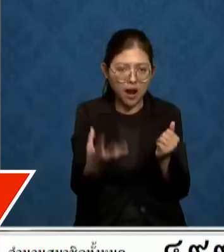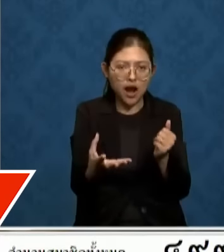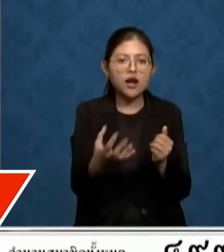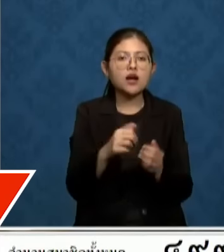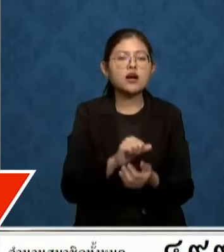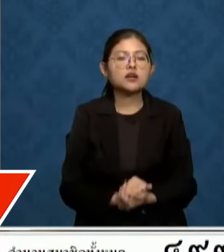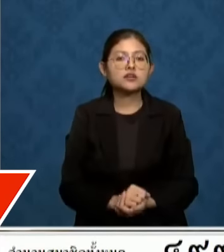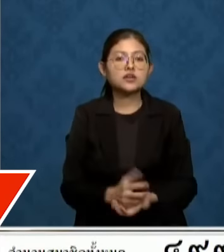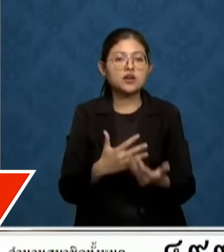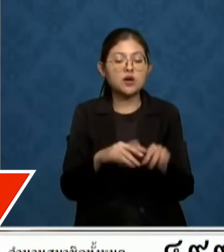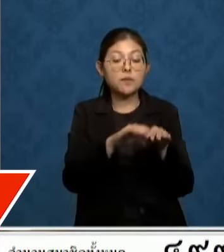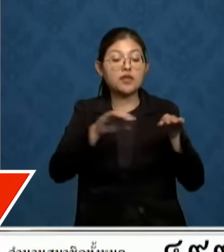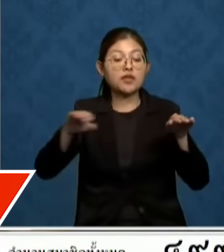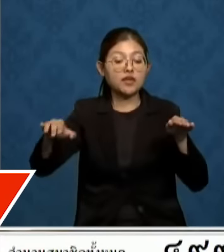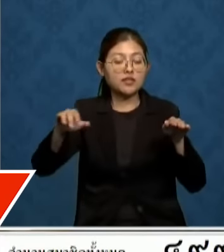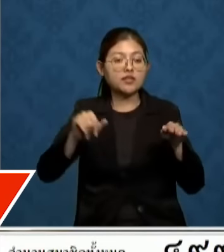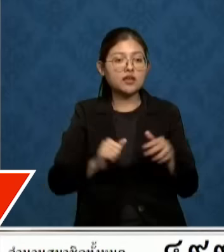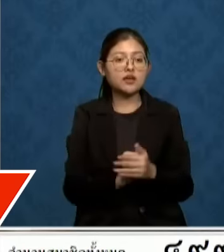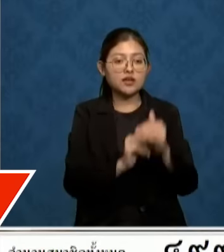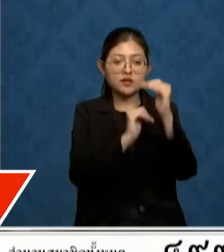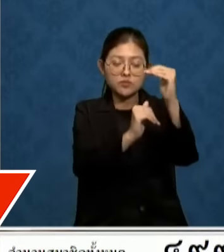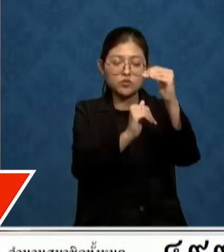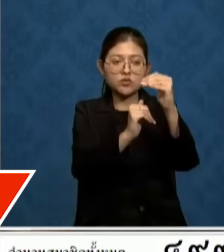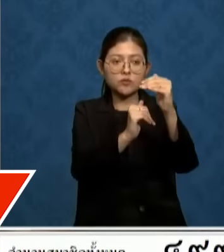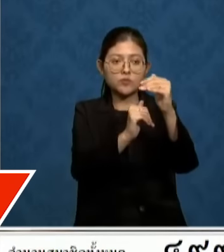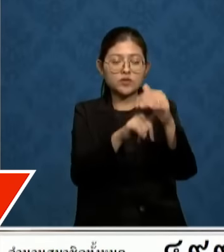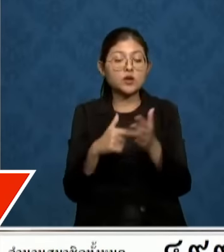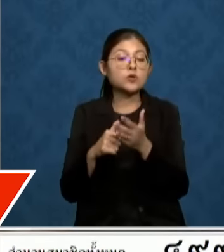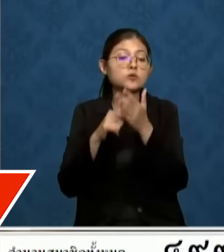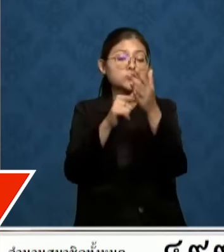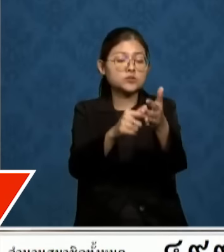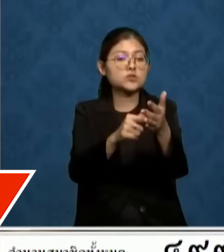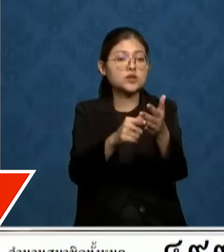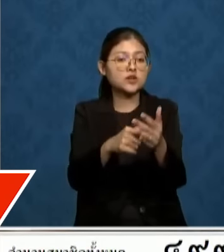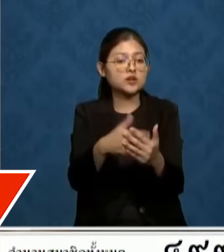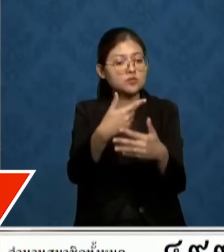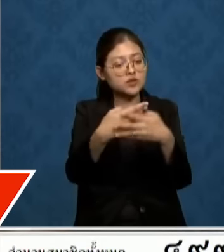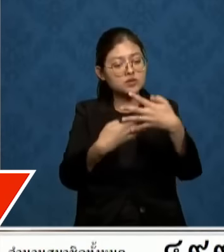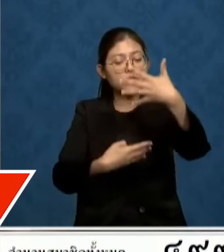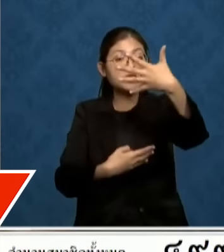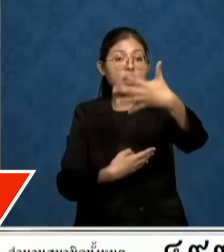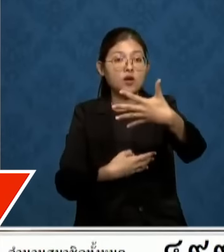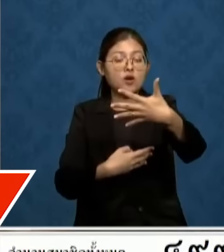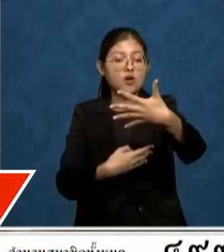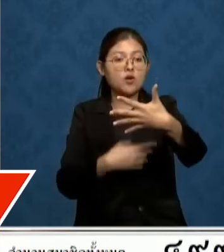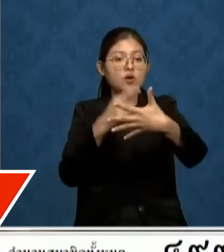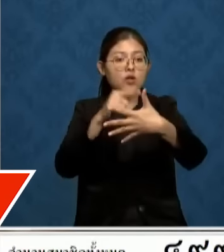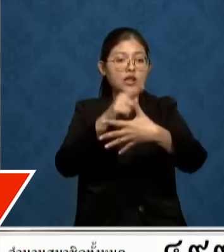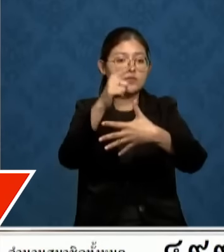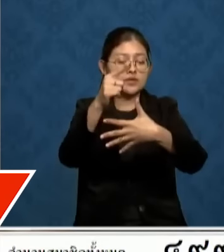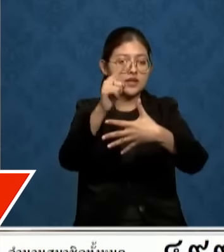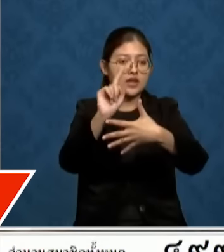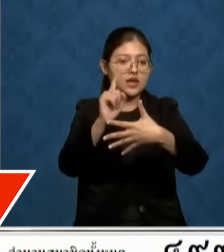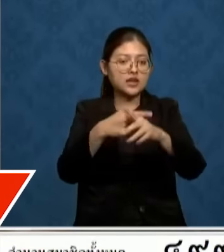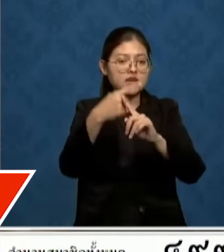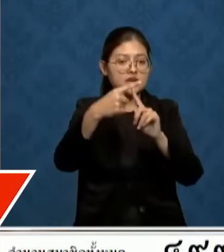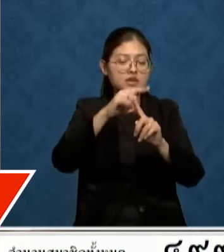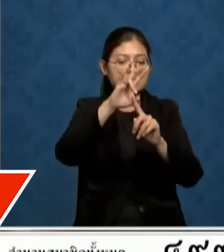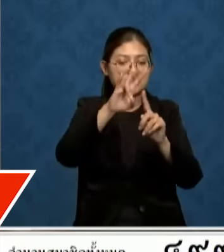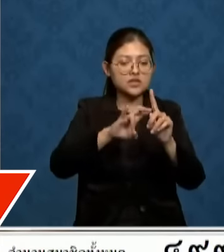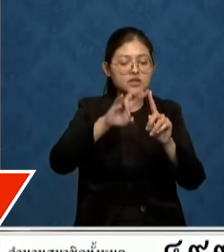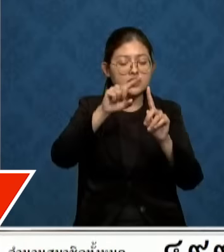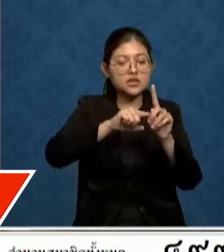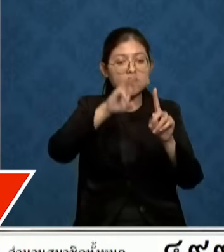แล้วก็มาตรการนะครับที่อ่าท่านอ่าเสนอมานะครับมี 5 5ข้อนะครับตั้งแต่เดือนอ่ากรกฎาคมมิถุนายน